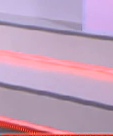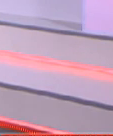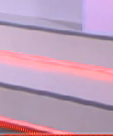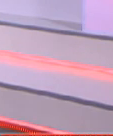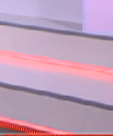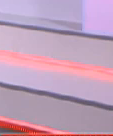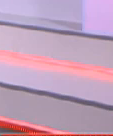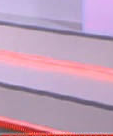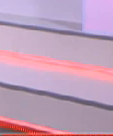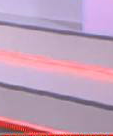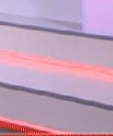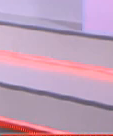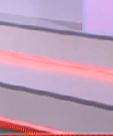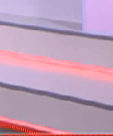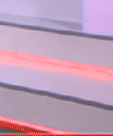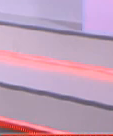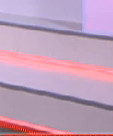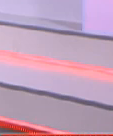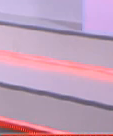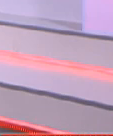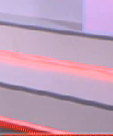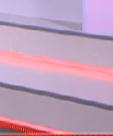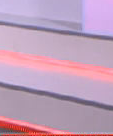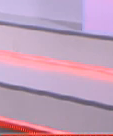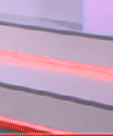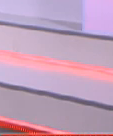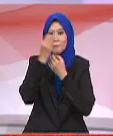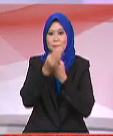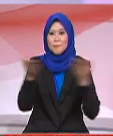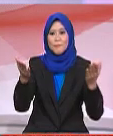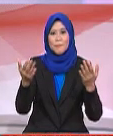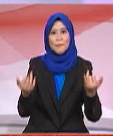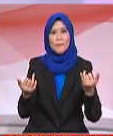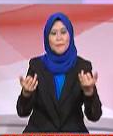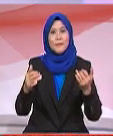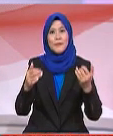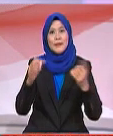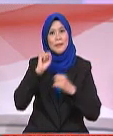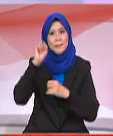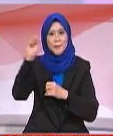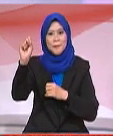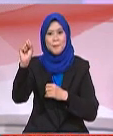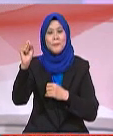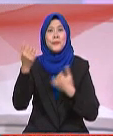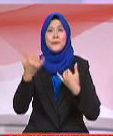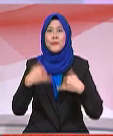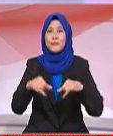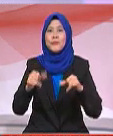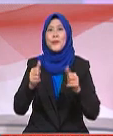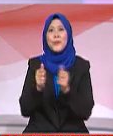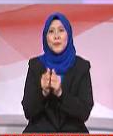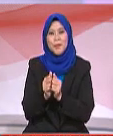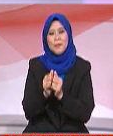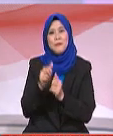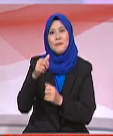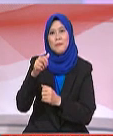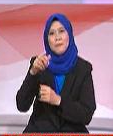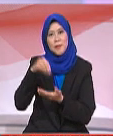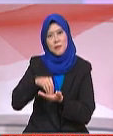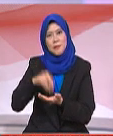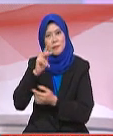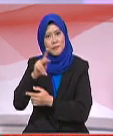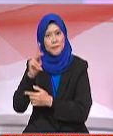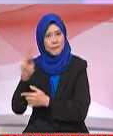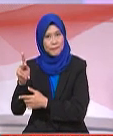di 321 pusat. Untuk perkembangan langsung dari negeri di bawah bayu, kita terus bersama Konstantin Pahlawan di